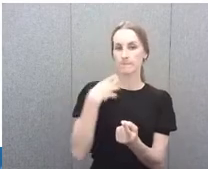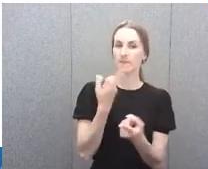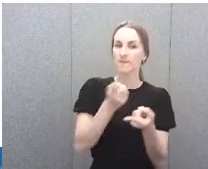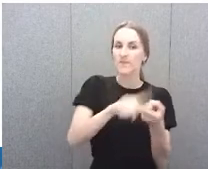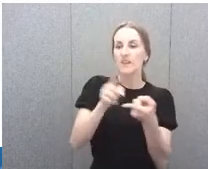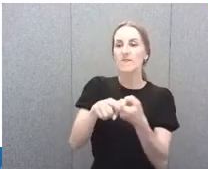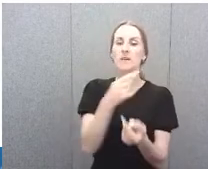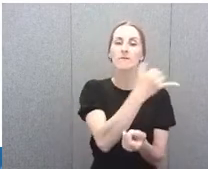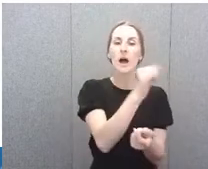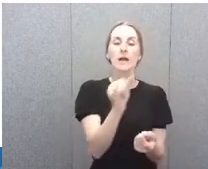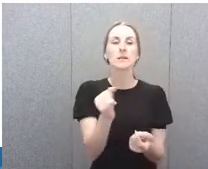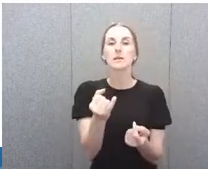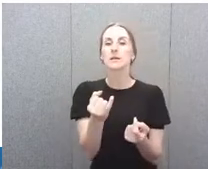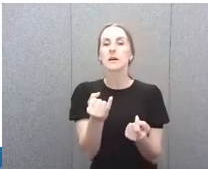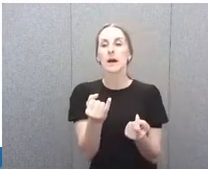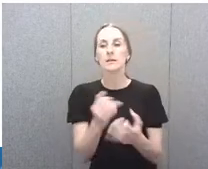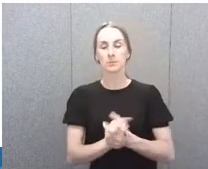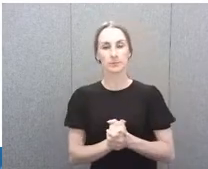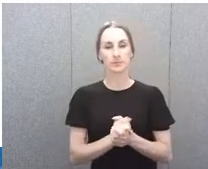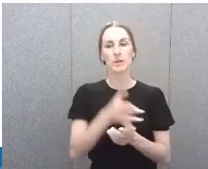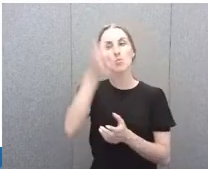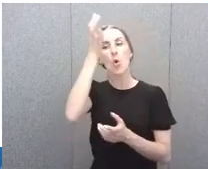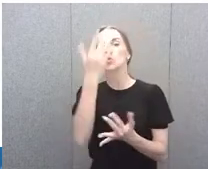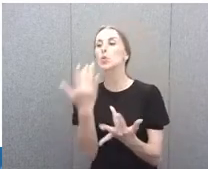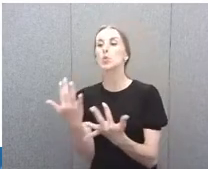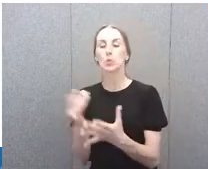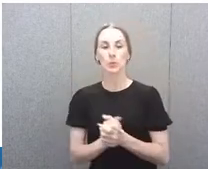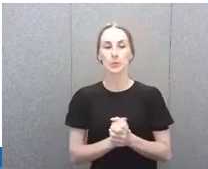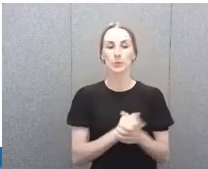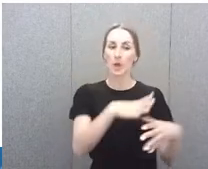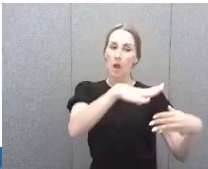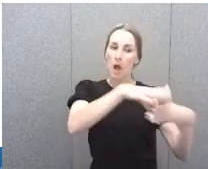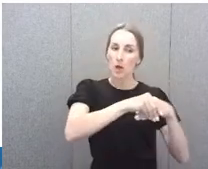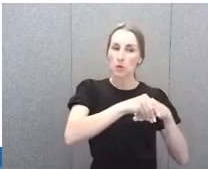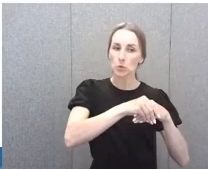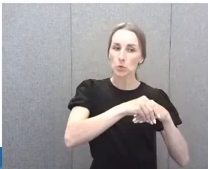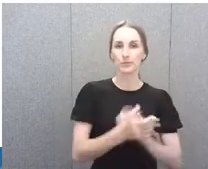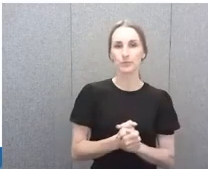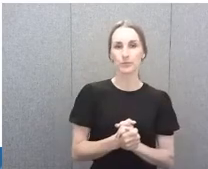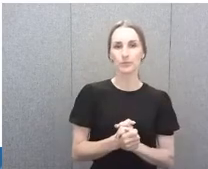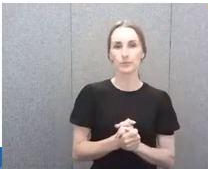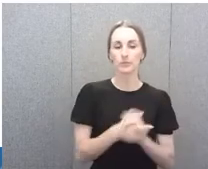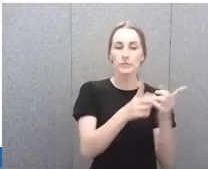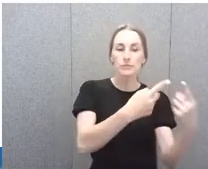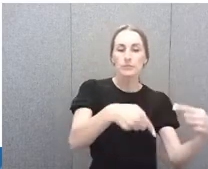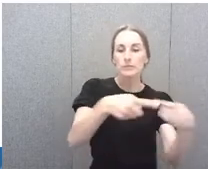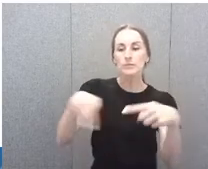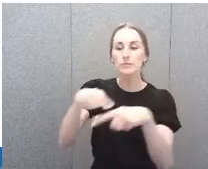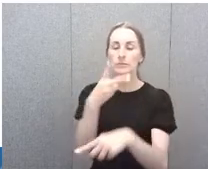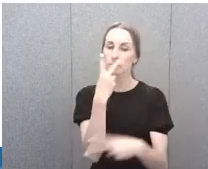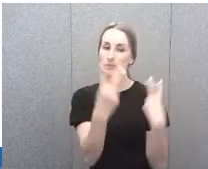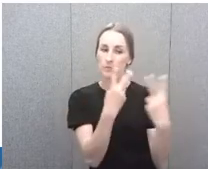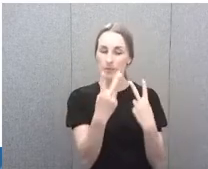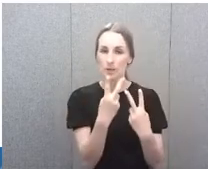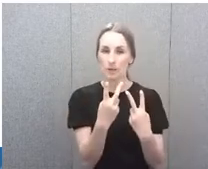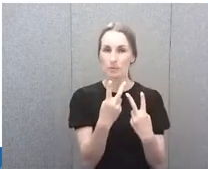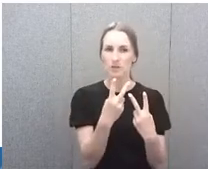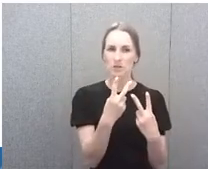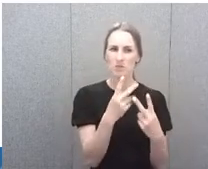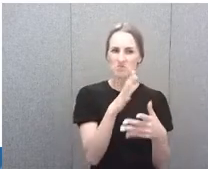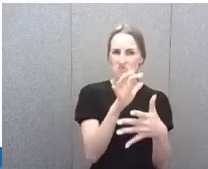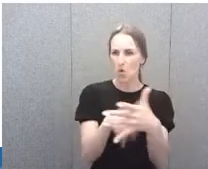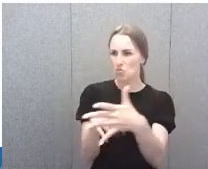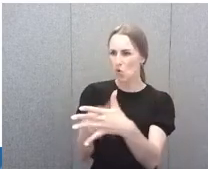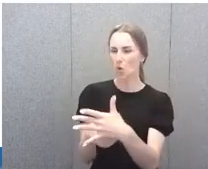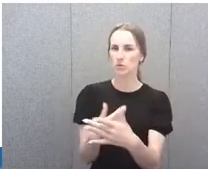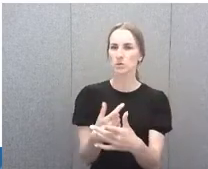мотивации, и когда мы ценим только интеллектуальный вклад каждого из нас, то результат бывает прекрасный. С другой стороны, есть определенные области,